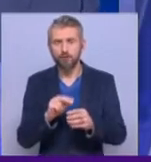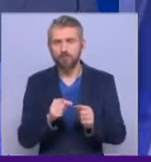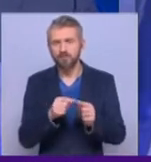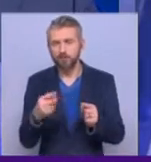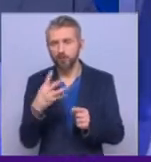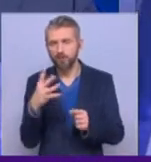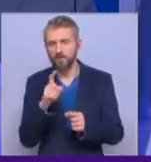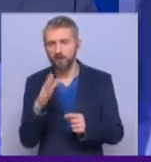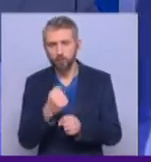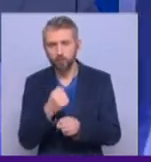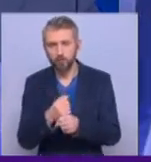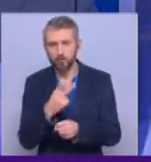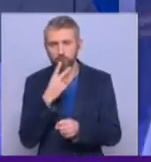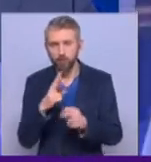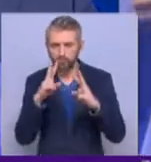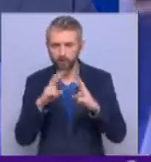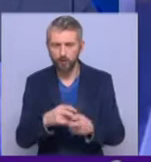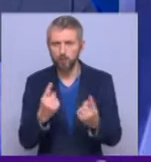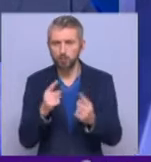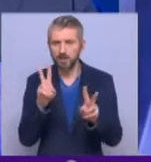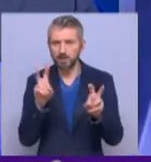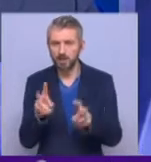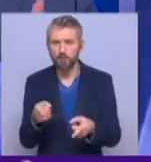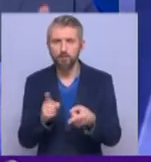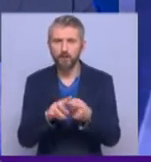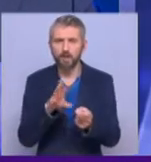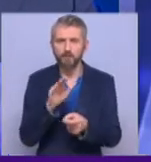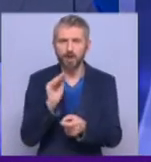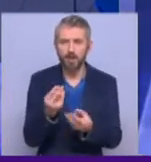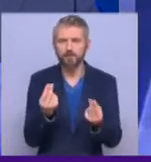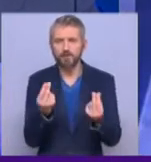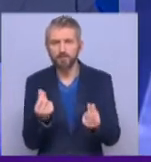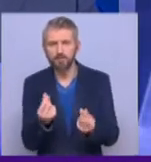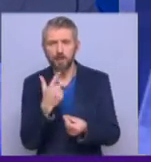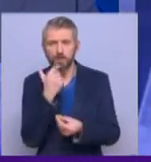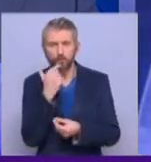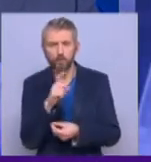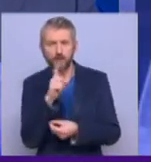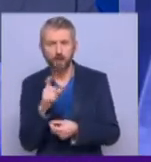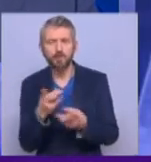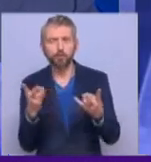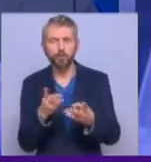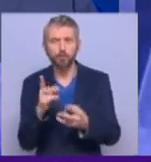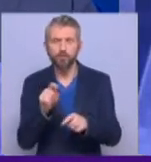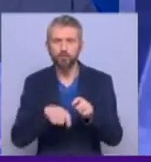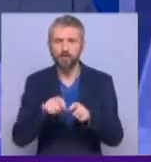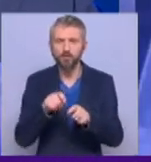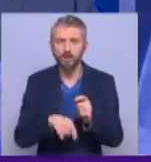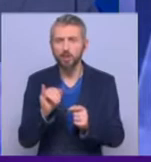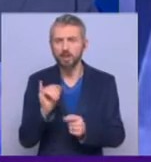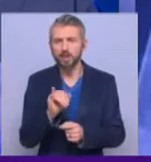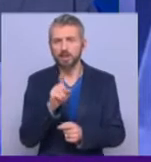Але, бачите, ми пройшли глобальні теми, пов'язані з МВФ, ціноутворенням, з червоним газом, з необхідністю перевірок і